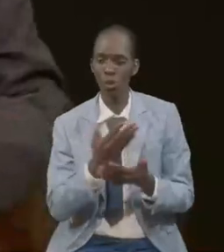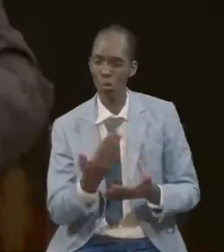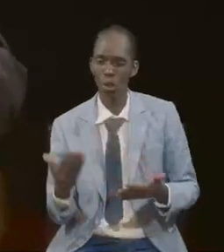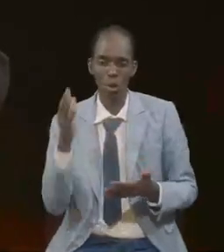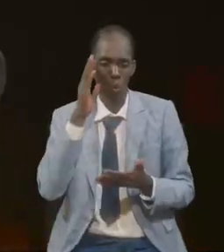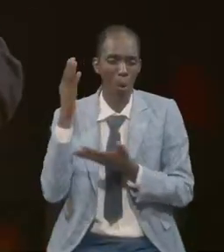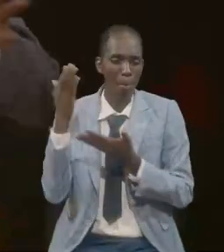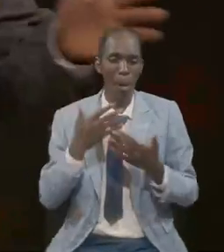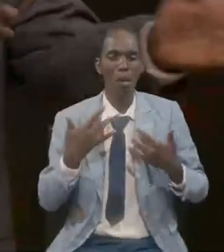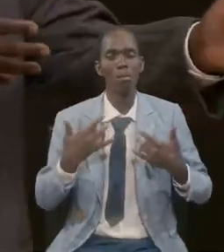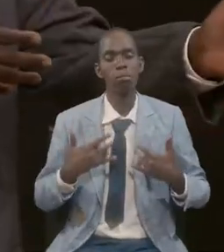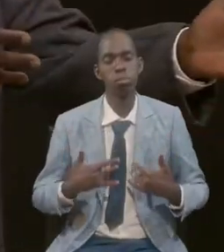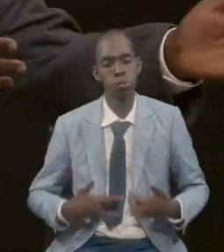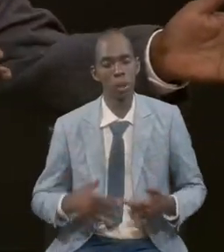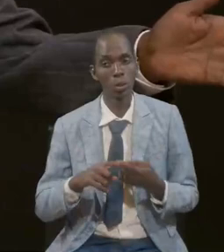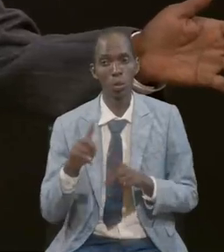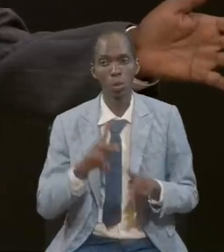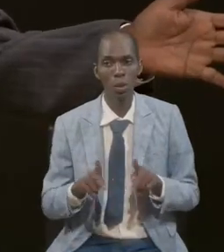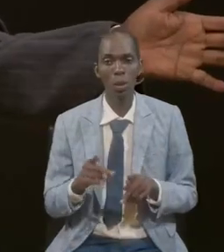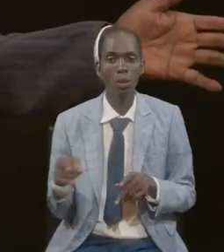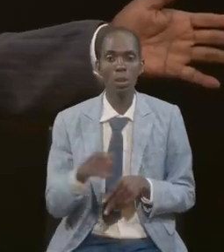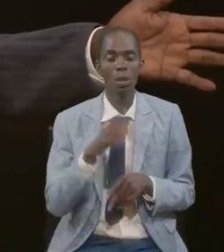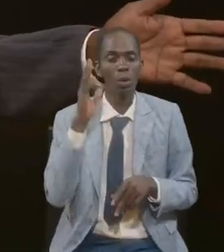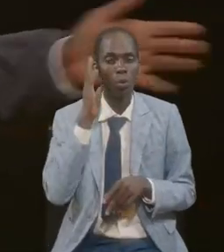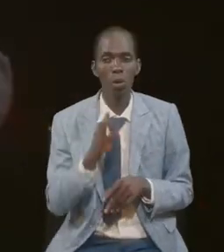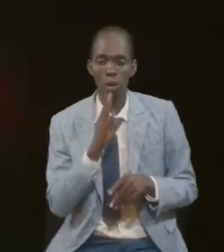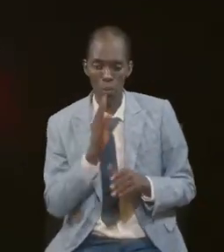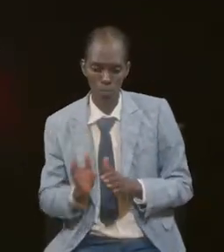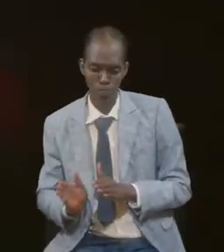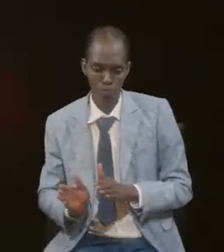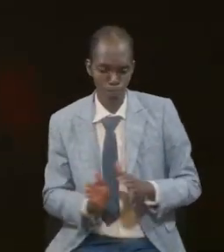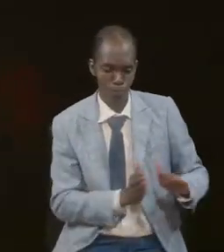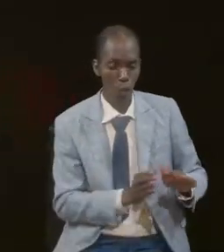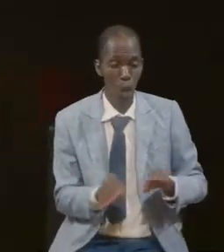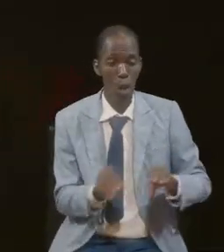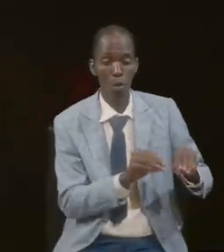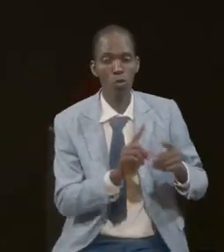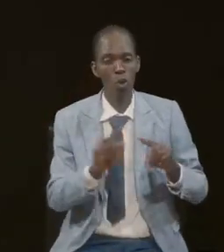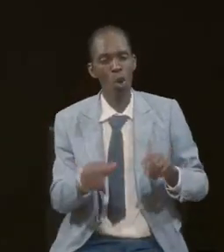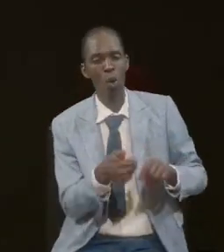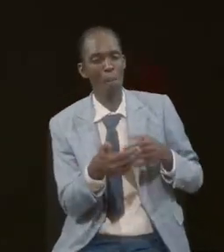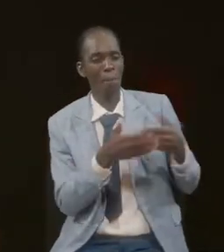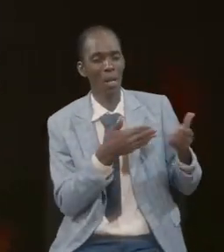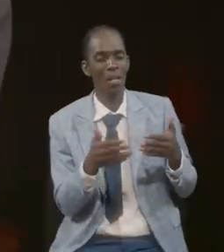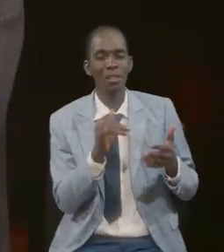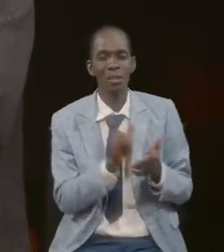vont en décourager des gens. Certains seront distraits et vont embrasser d'autres choses